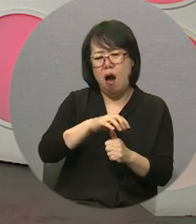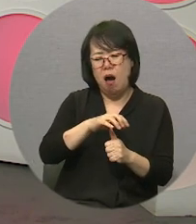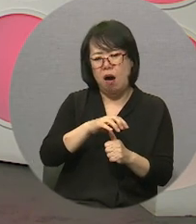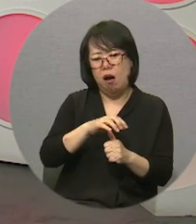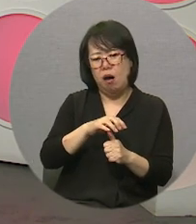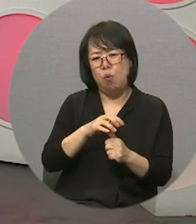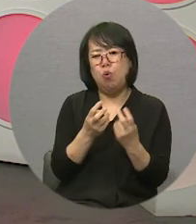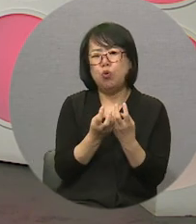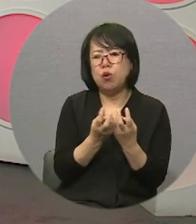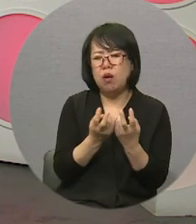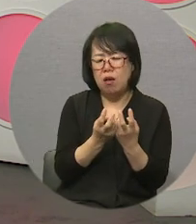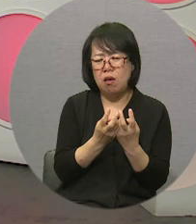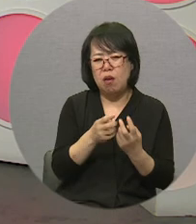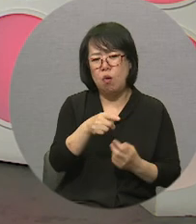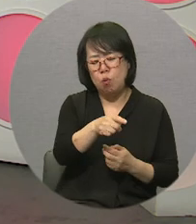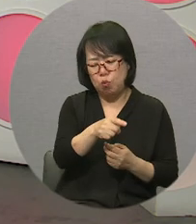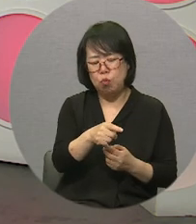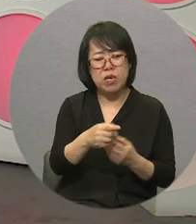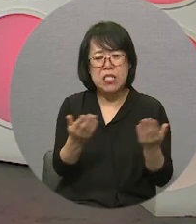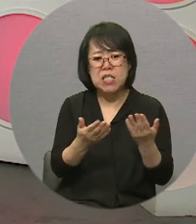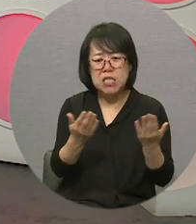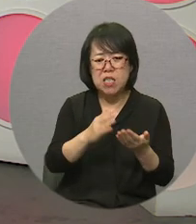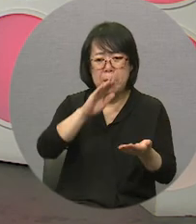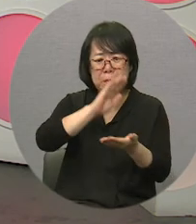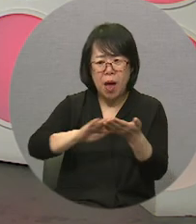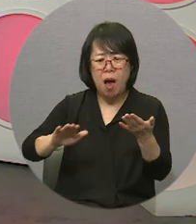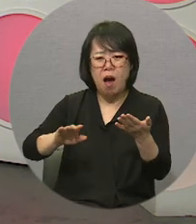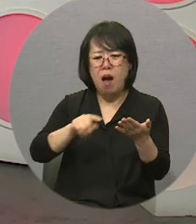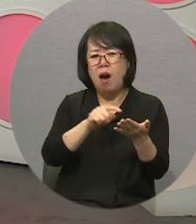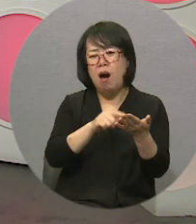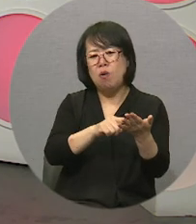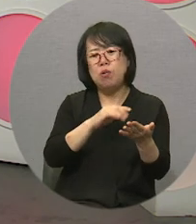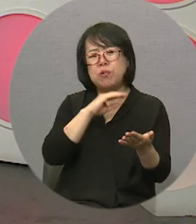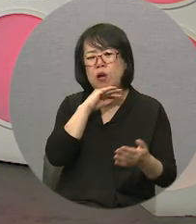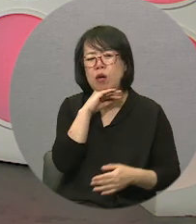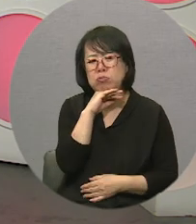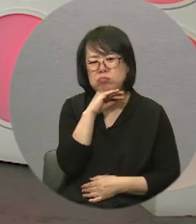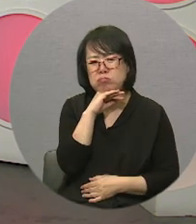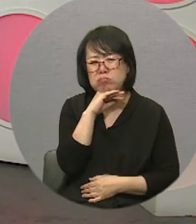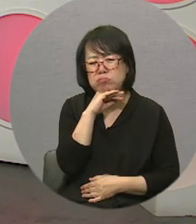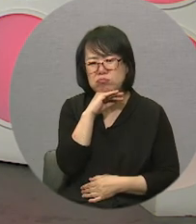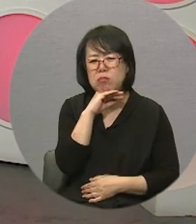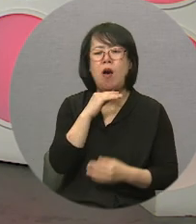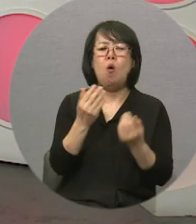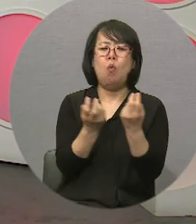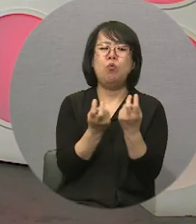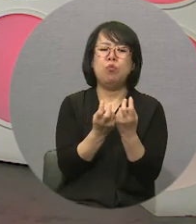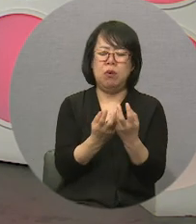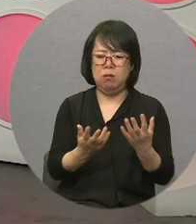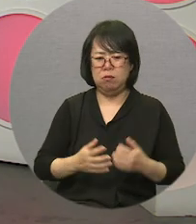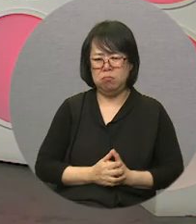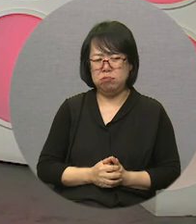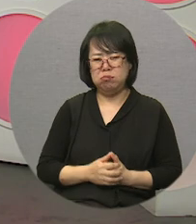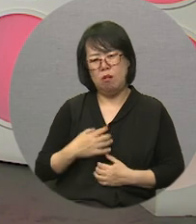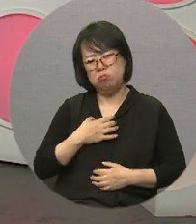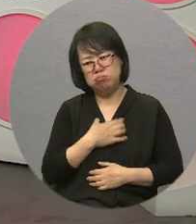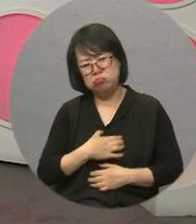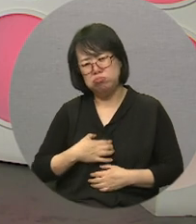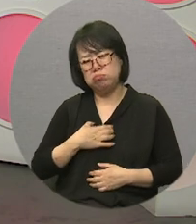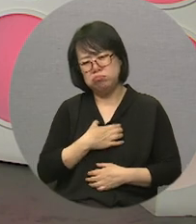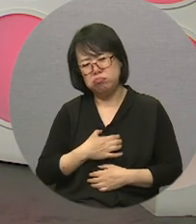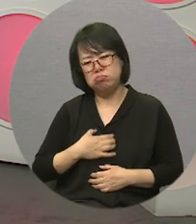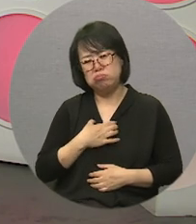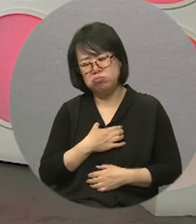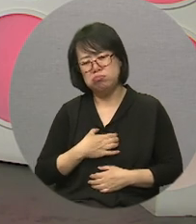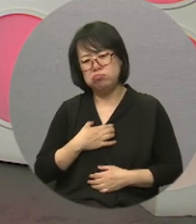늦으면 저와 교대하는 직원은 또 퇴근도 할 수 없는 상황이었기 때문에요. 저는 굉장히 마음이